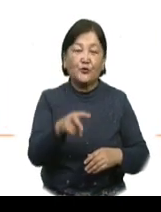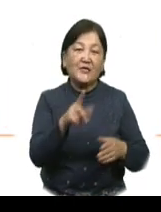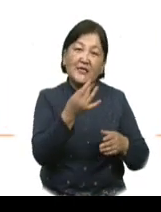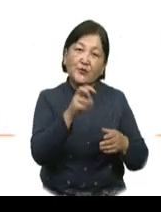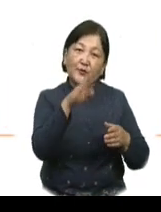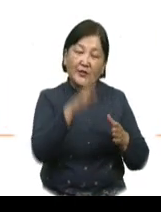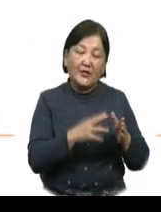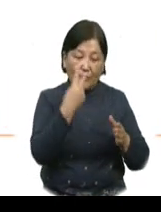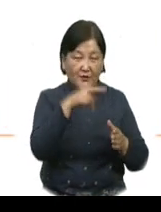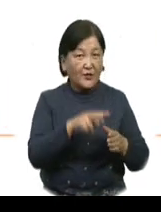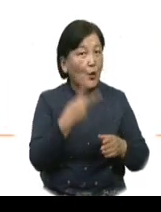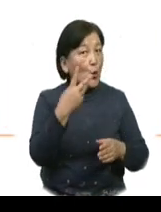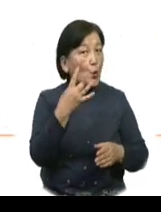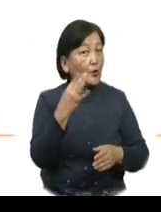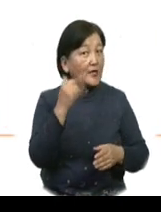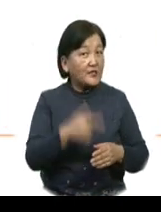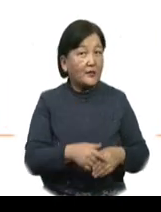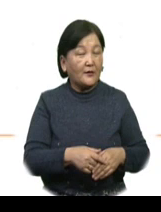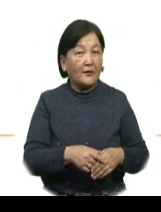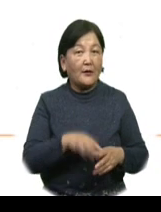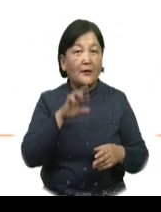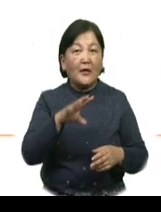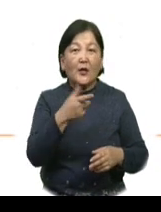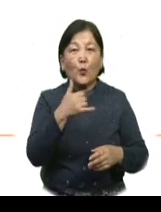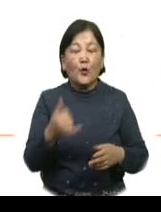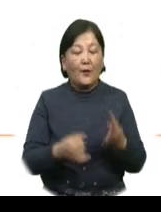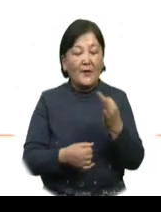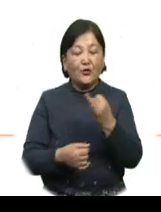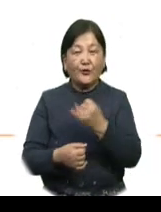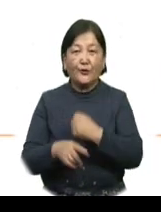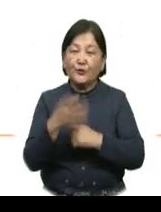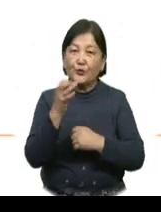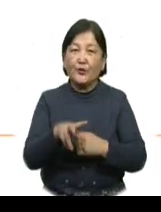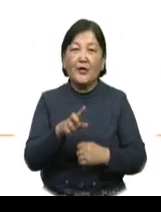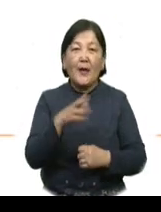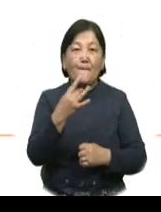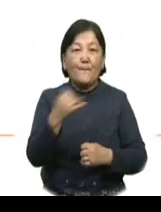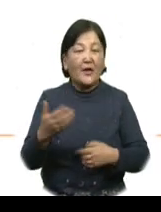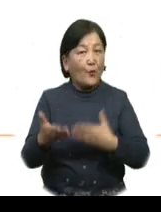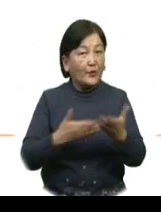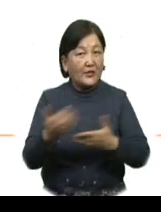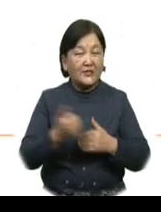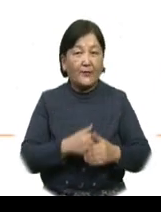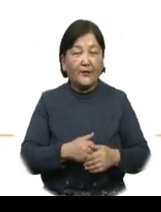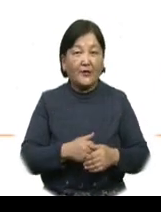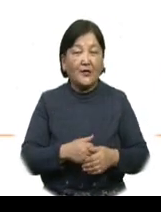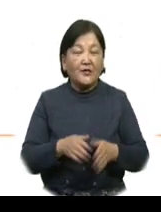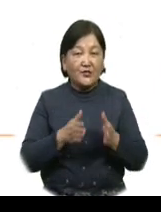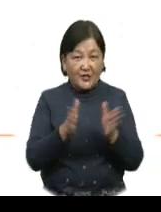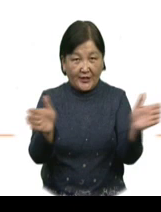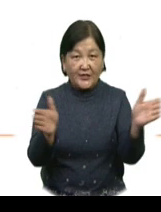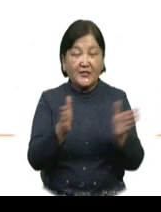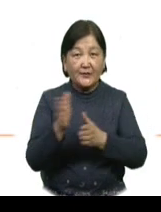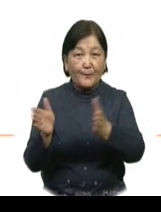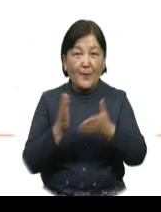зарцуулалтын үр ашиг маань ялангуяа маш олон төрлийн одоо нийтийн бараа бүтээтгэнүүдээр одоо чиглэгддэг юм